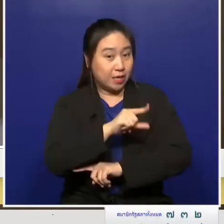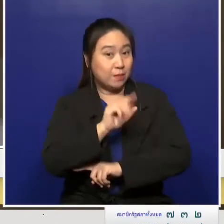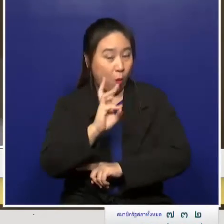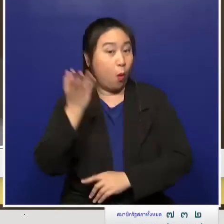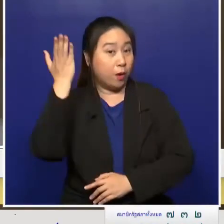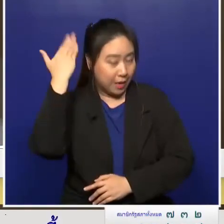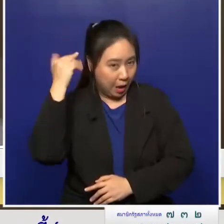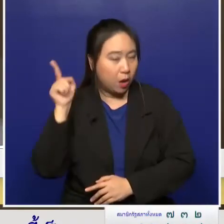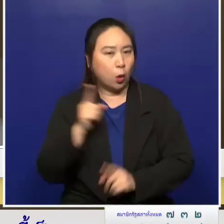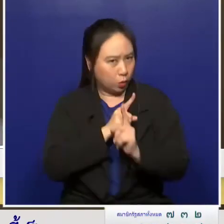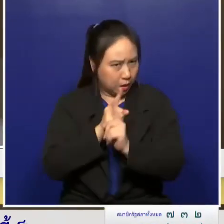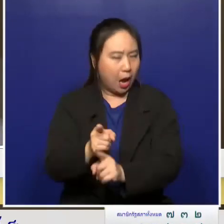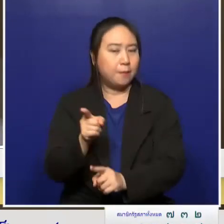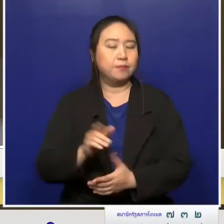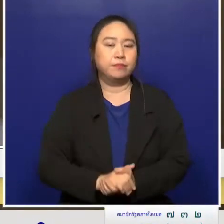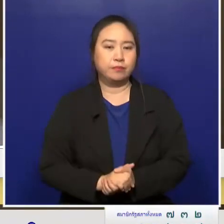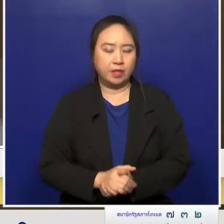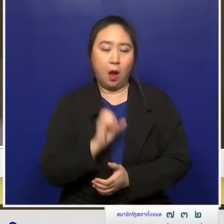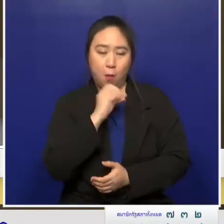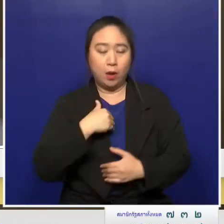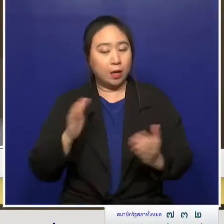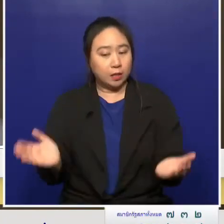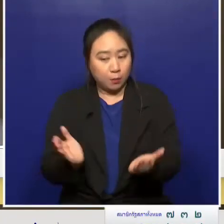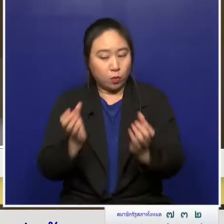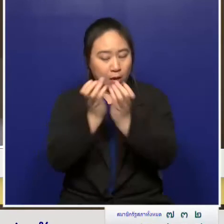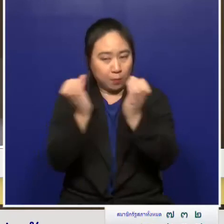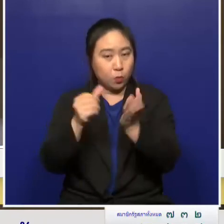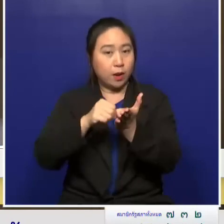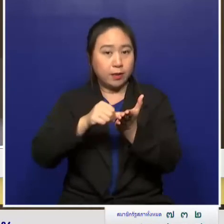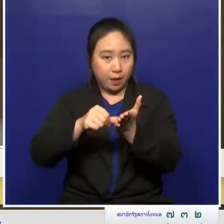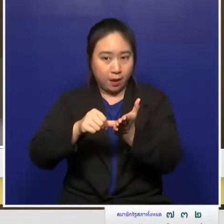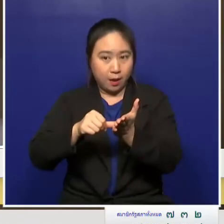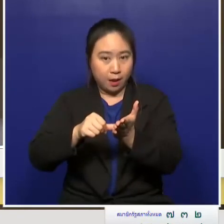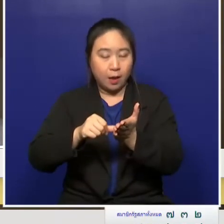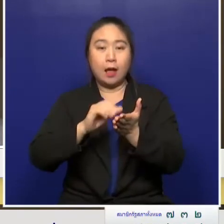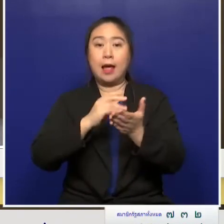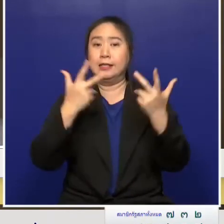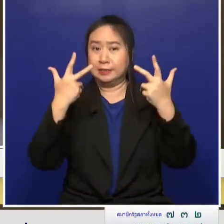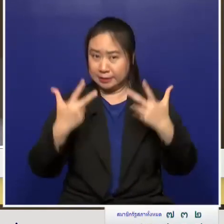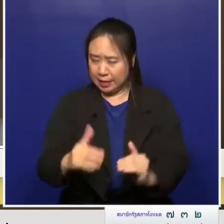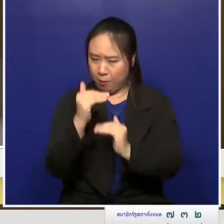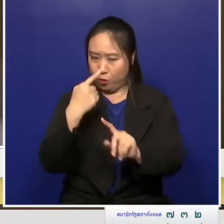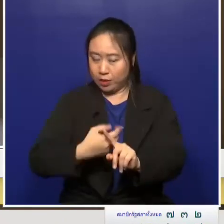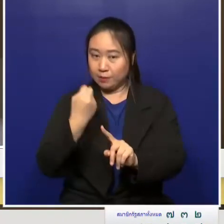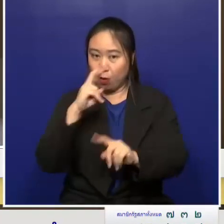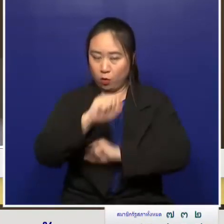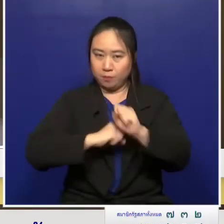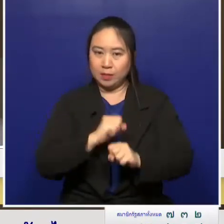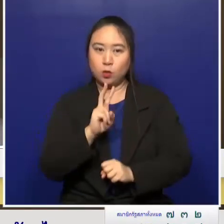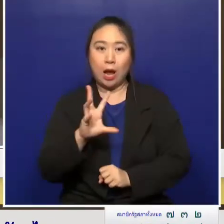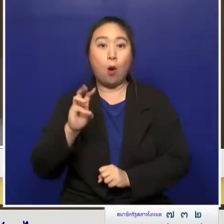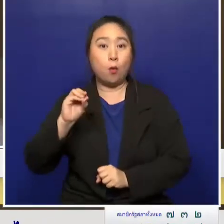าว่าจะสนับสนุนการแก้รัฐธรรมนูญให้เสร็จในธันวา63ประชา